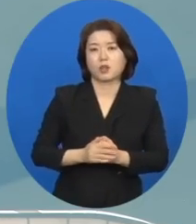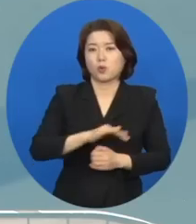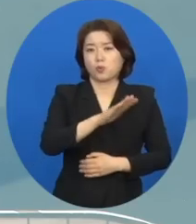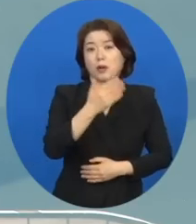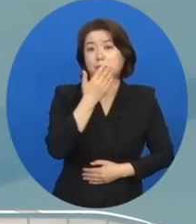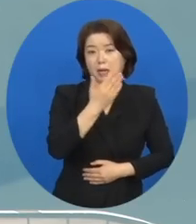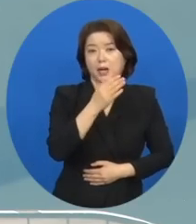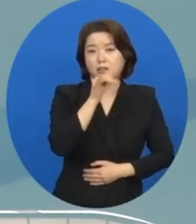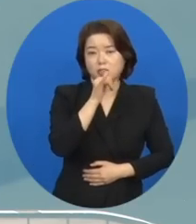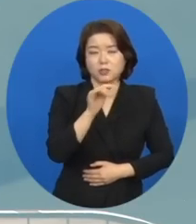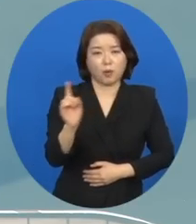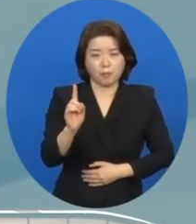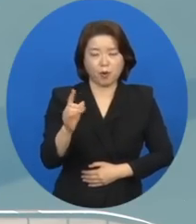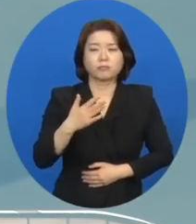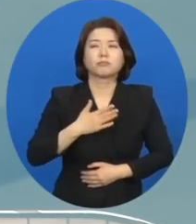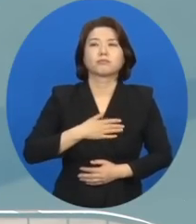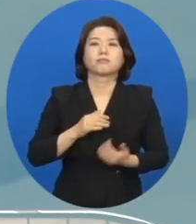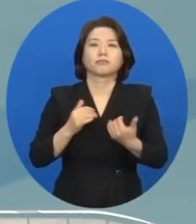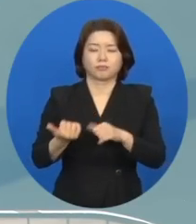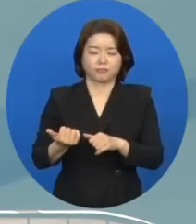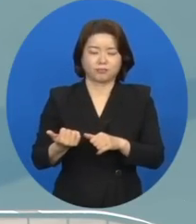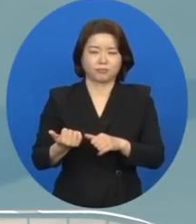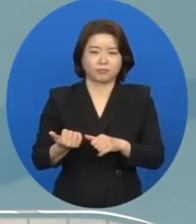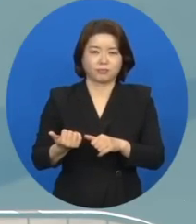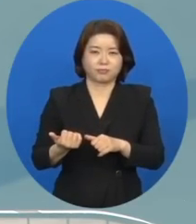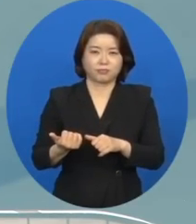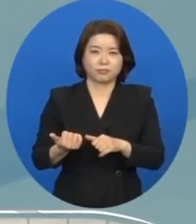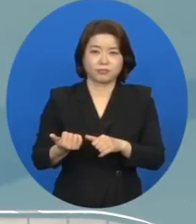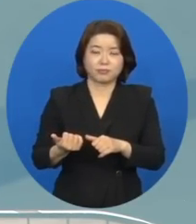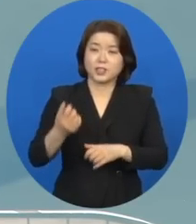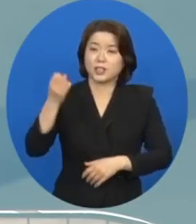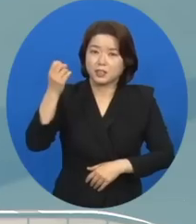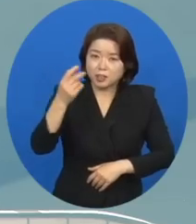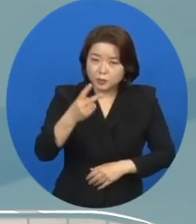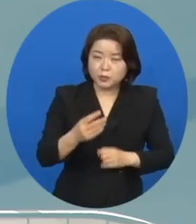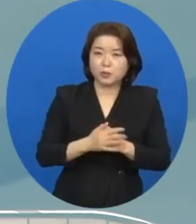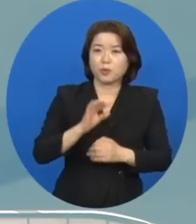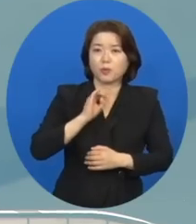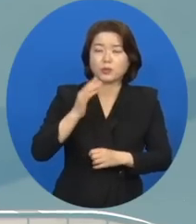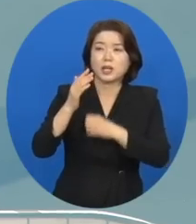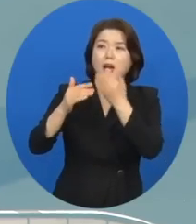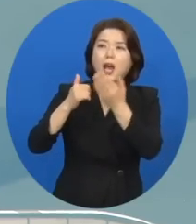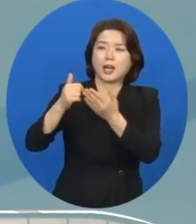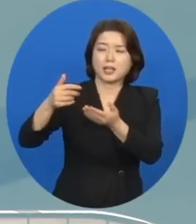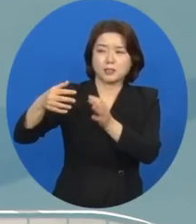있습니다. 나는 죽었습니다, 주님. 그리고